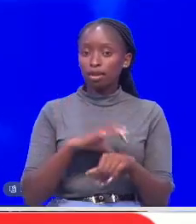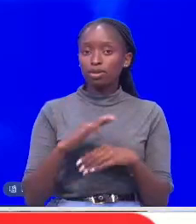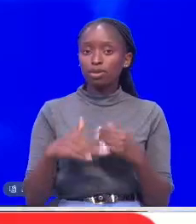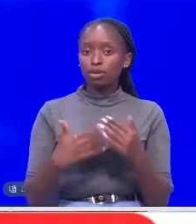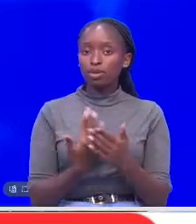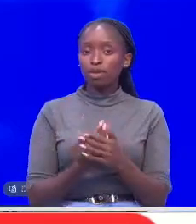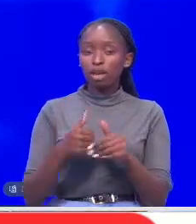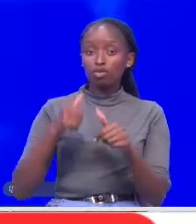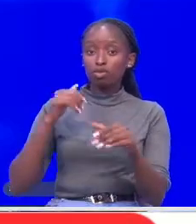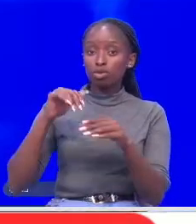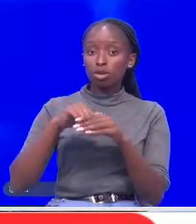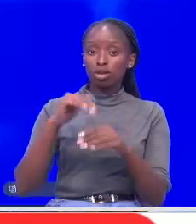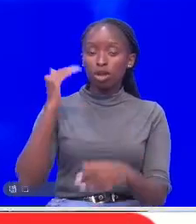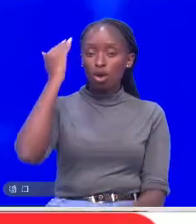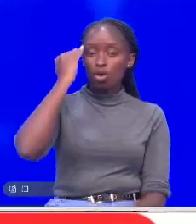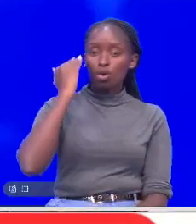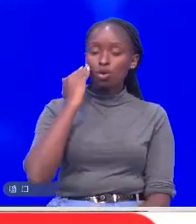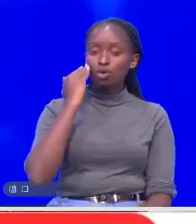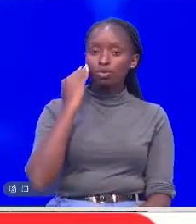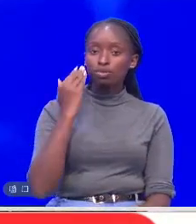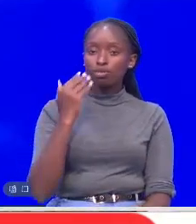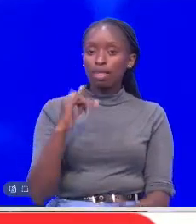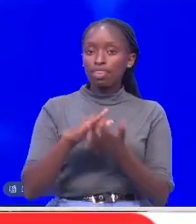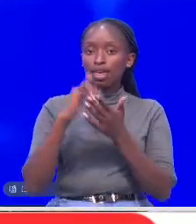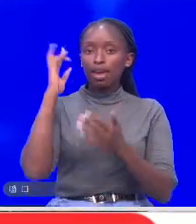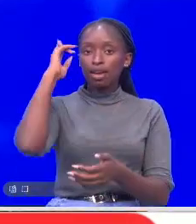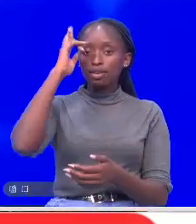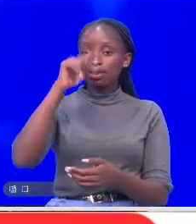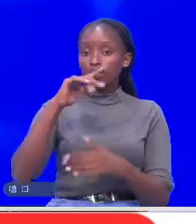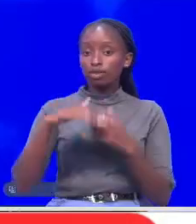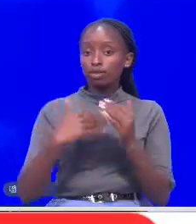kotini. That's where people are having a problem with.